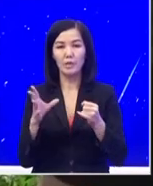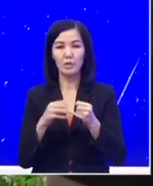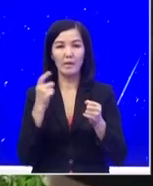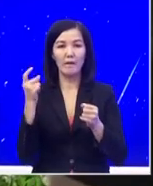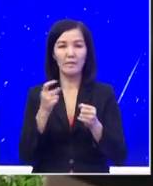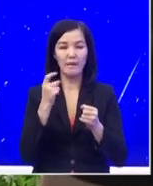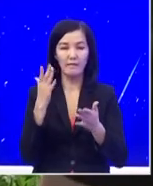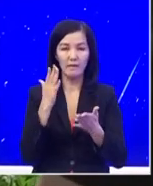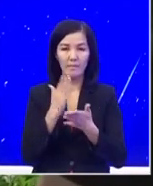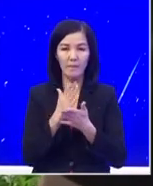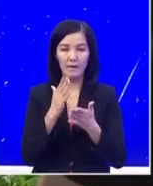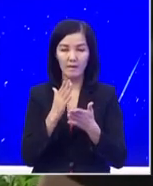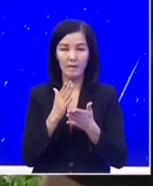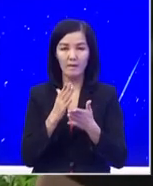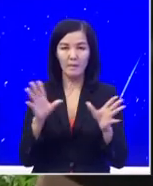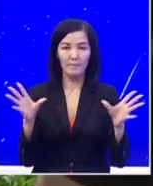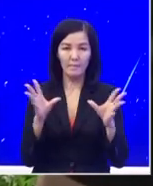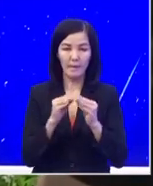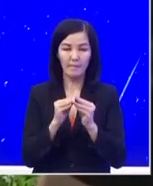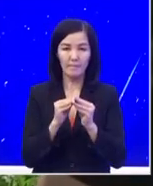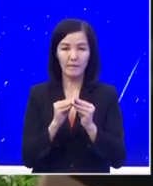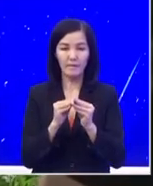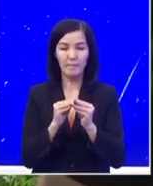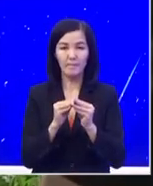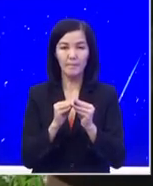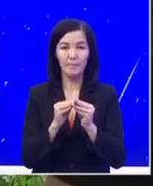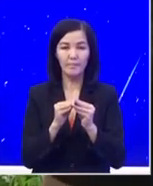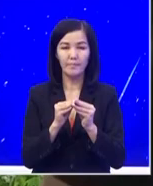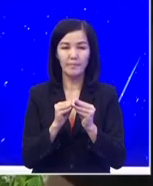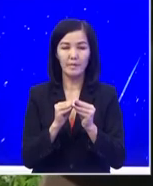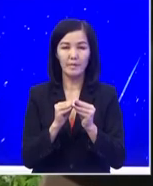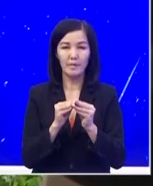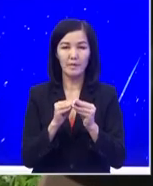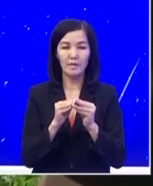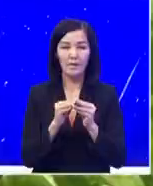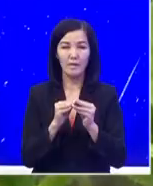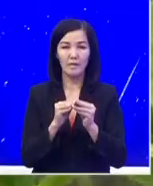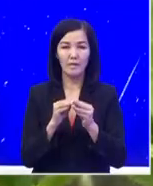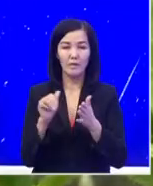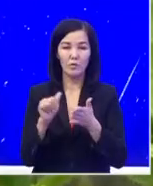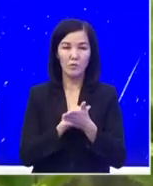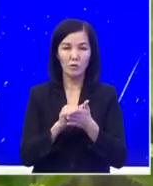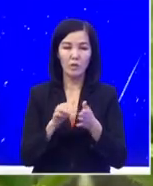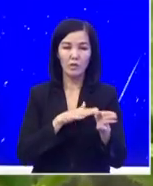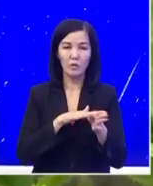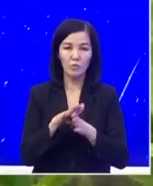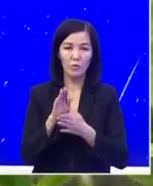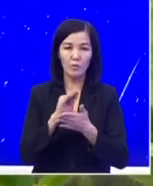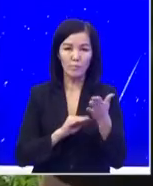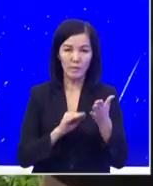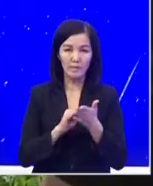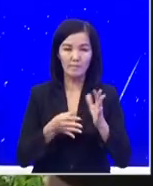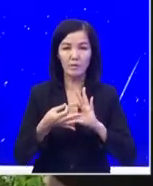шаруа қожалықтарын солармен қоса шығып, осын жаңағы дефектінің актісін толтырып, соның бәрін